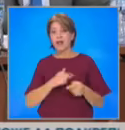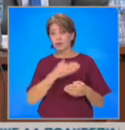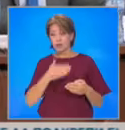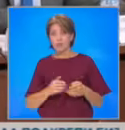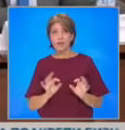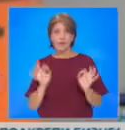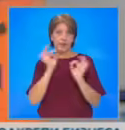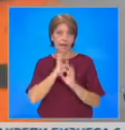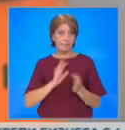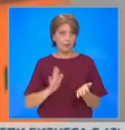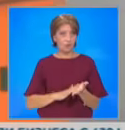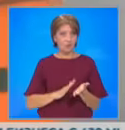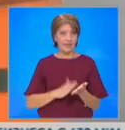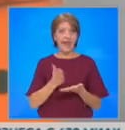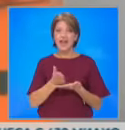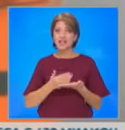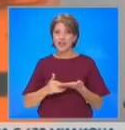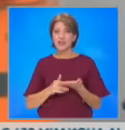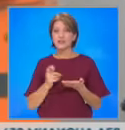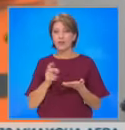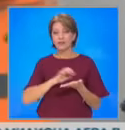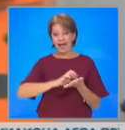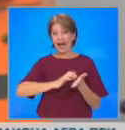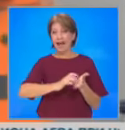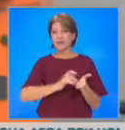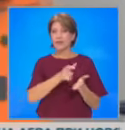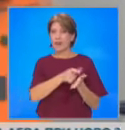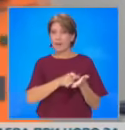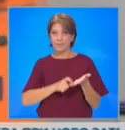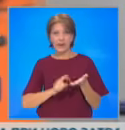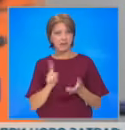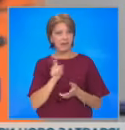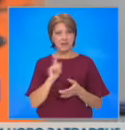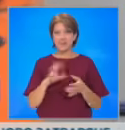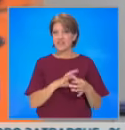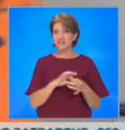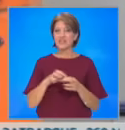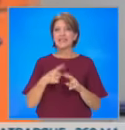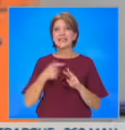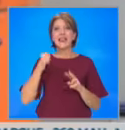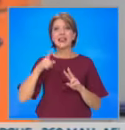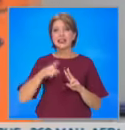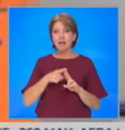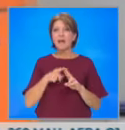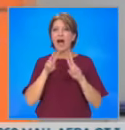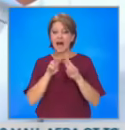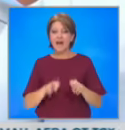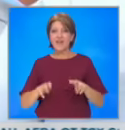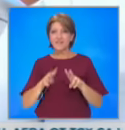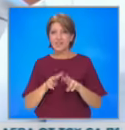документи за такава. Част от касовите апарати на фирмата изобщо не са били свързани с НАП, а ревизията на приходите не е